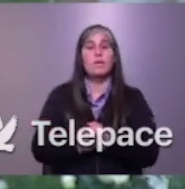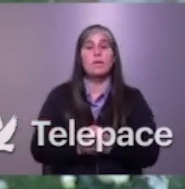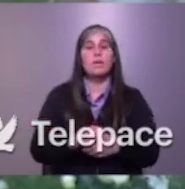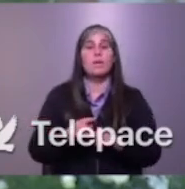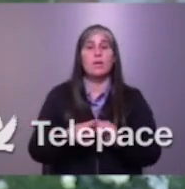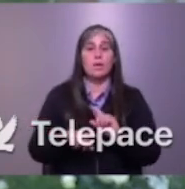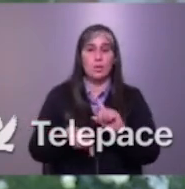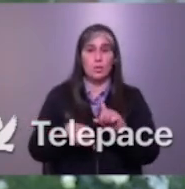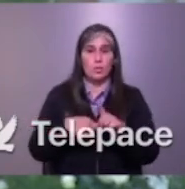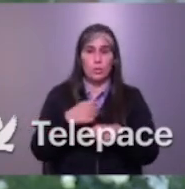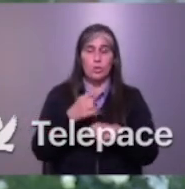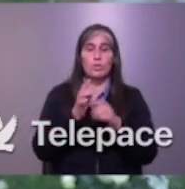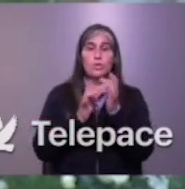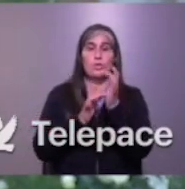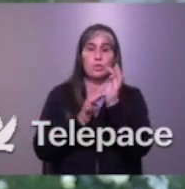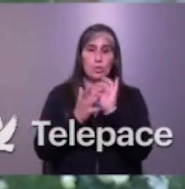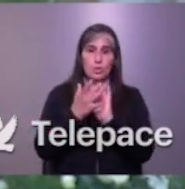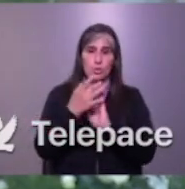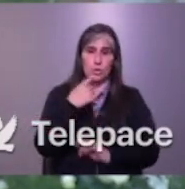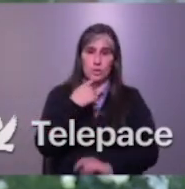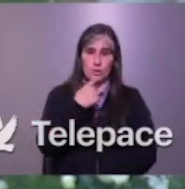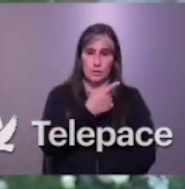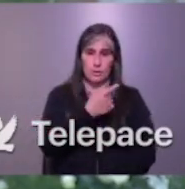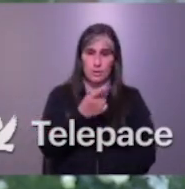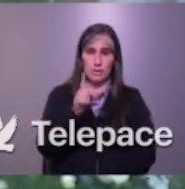Depois disse al discepolo: